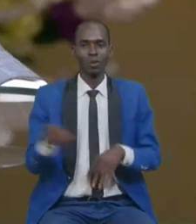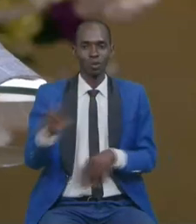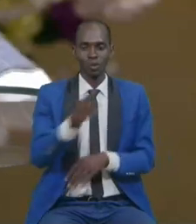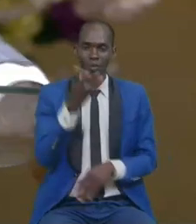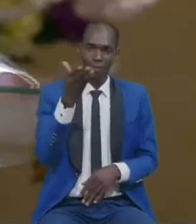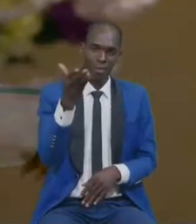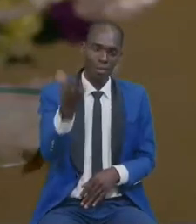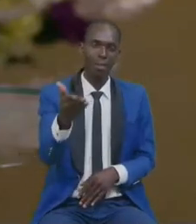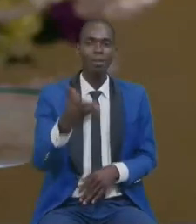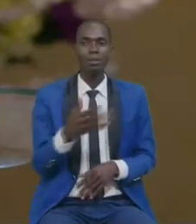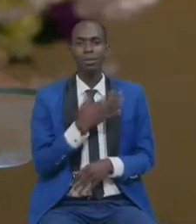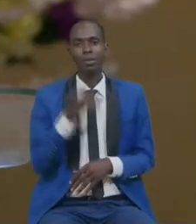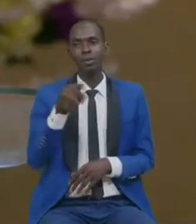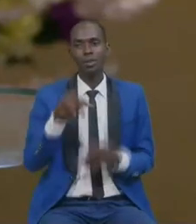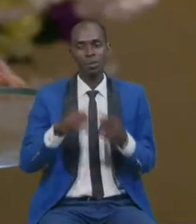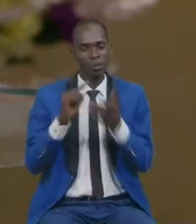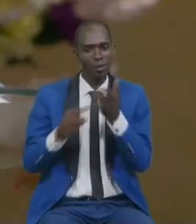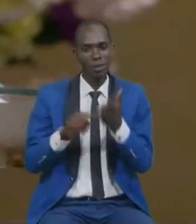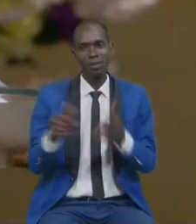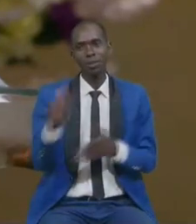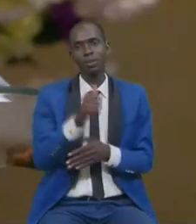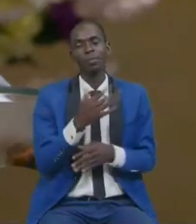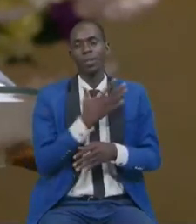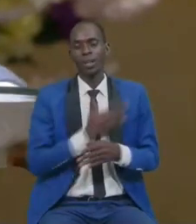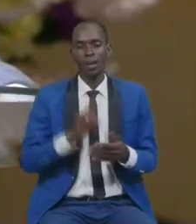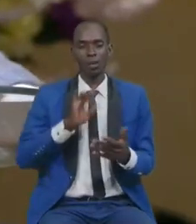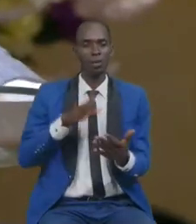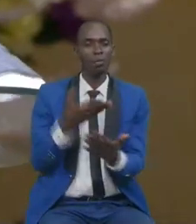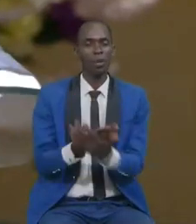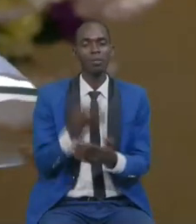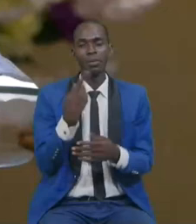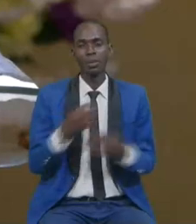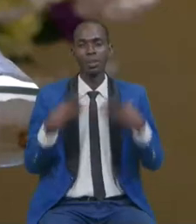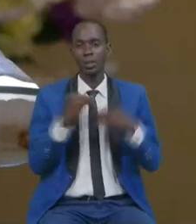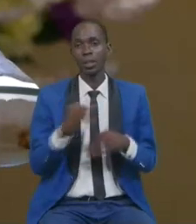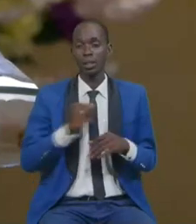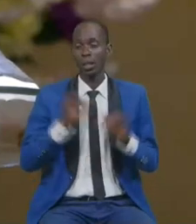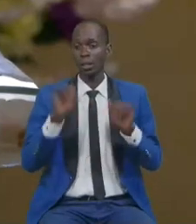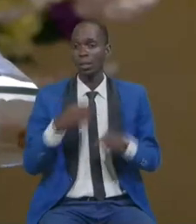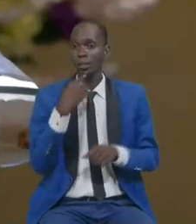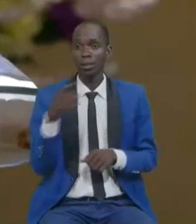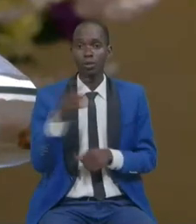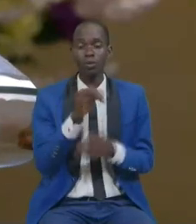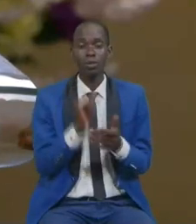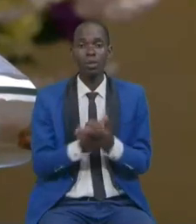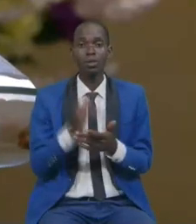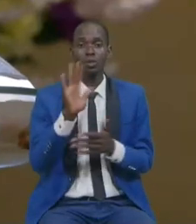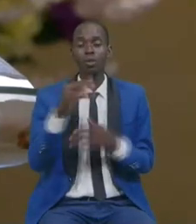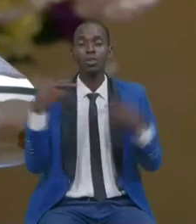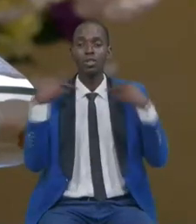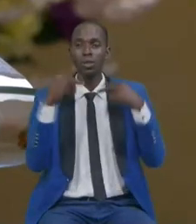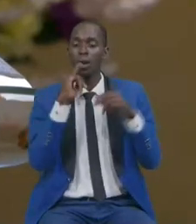Et tu dois t'examiner et confirmer la guérison. Je peux te rassurer, le joug est brisé.